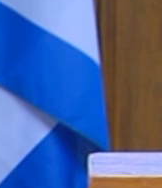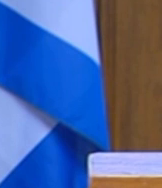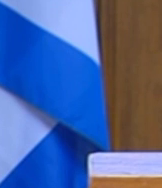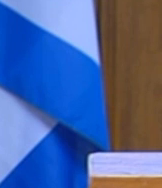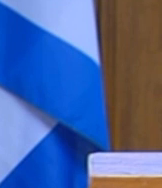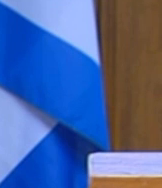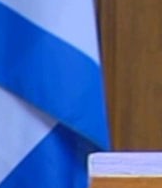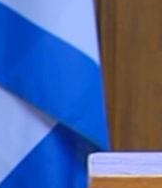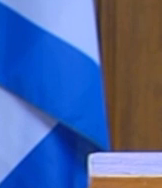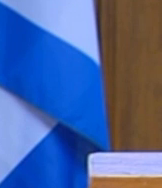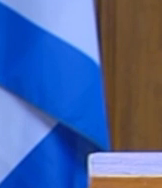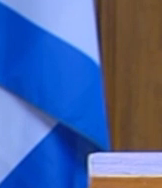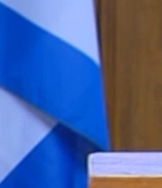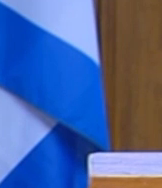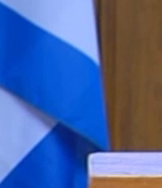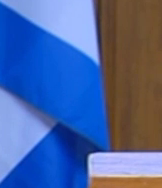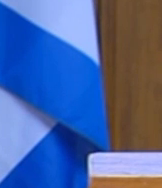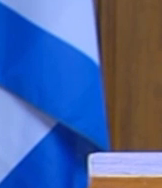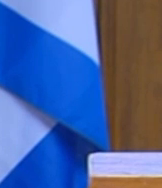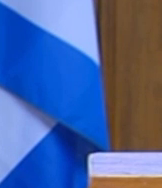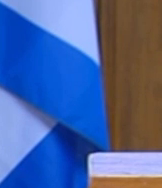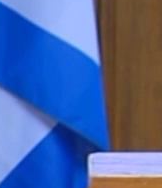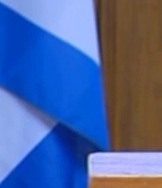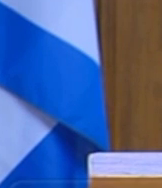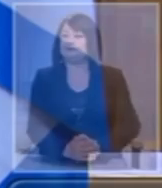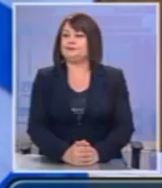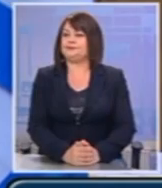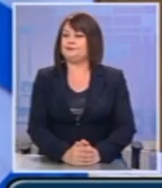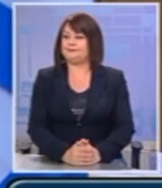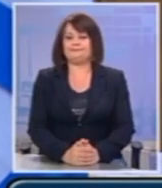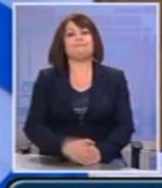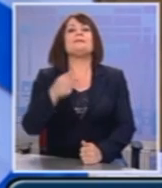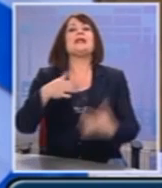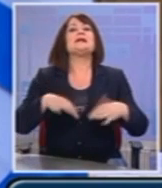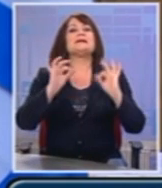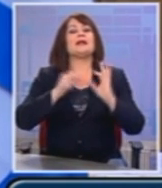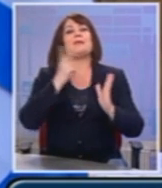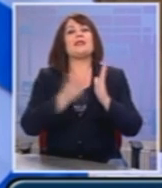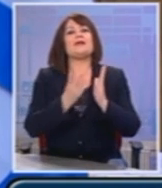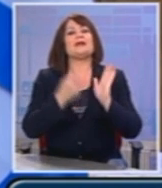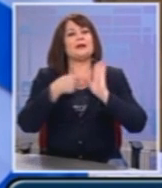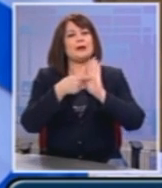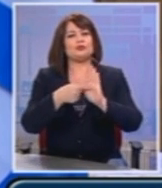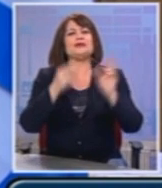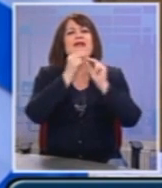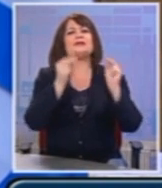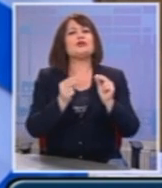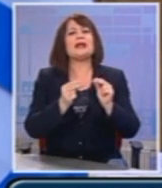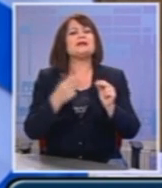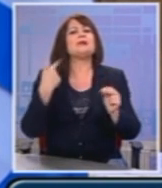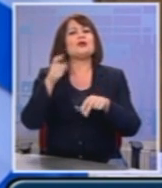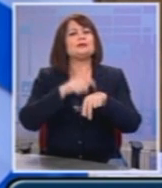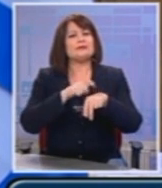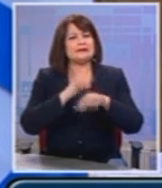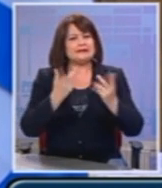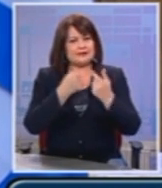προκαταρκτικών συμπερασμάτων της επιτροπής αλήθειας δημοσίου χρέους μιας επιτροπής που υπενθυμίζω